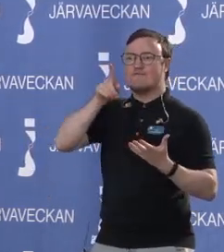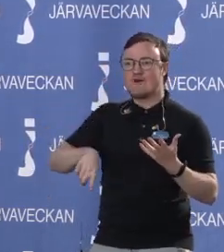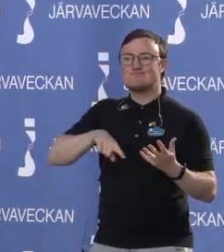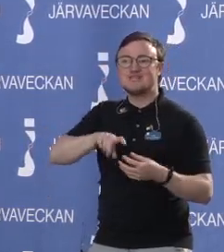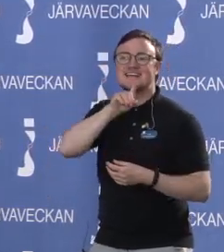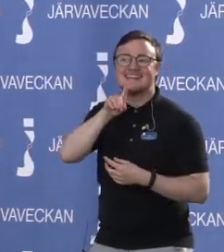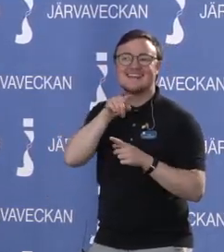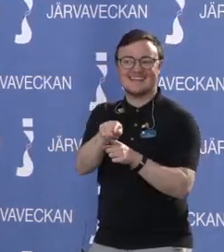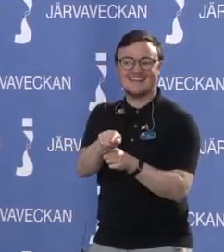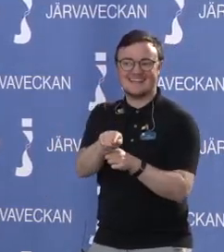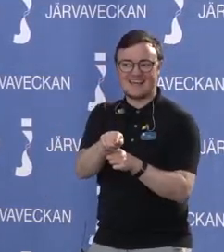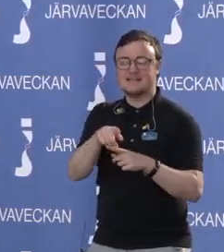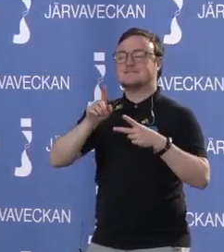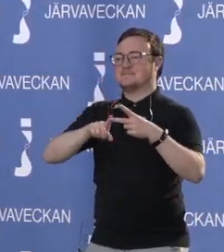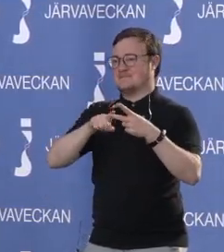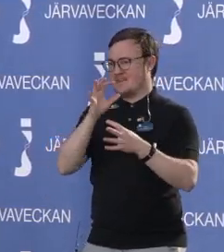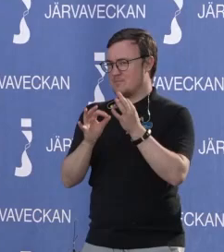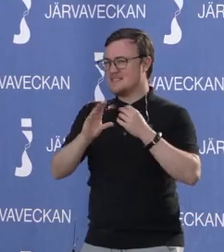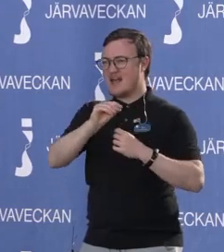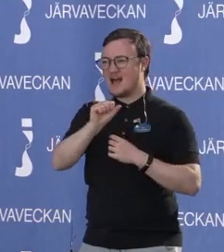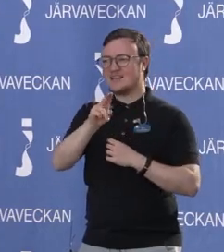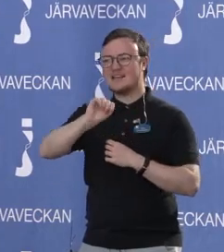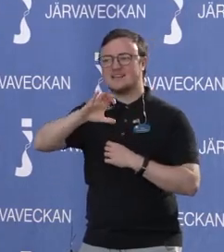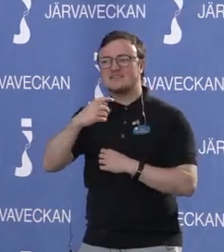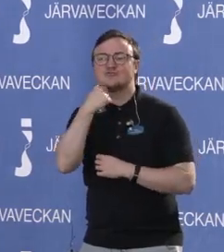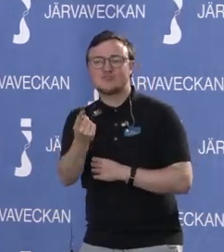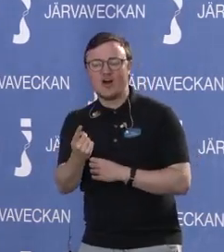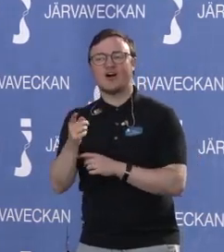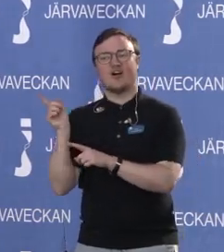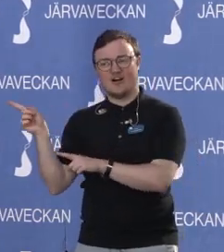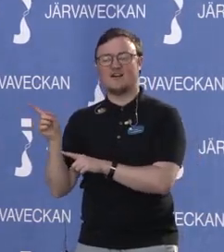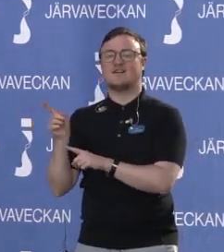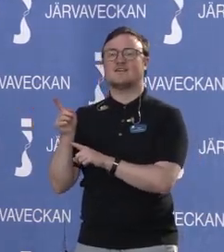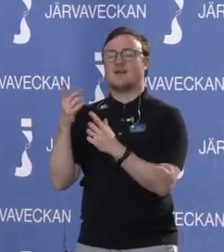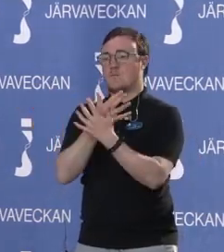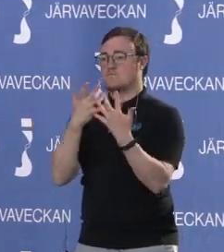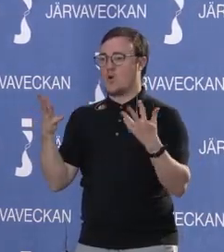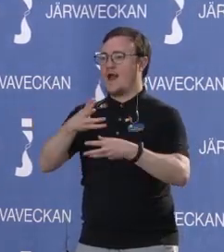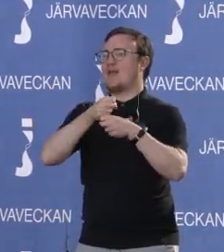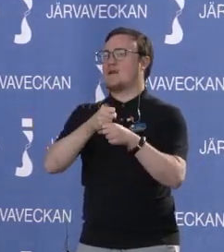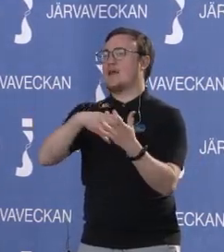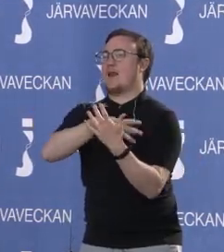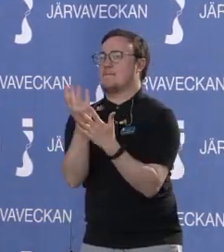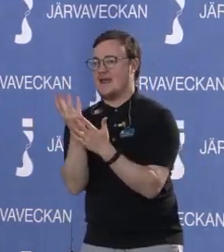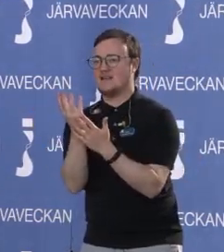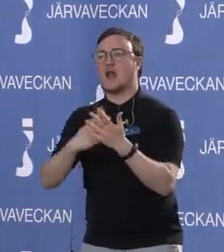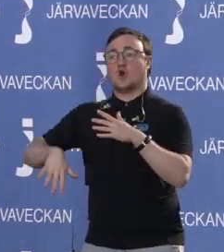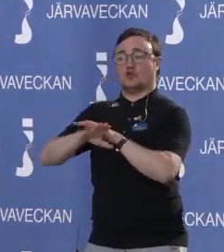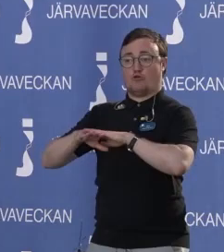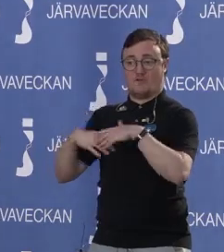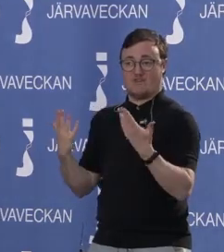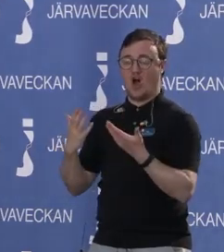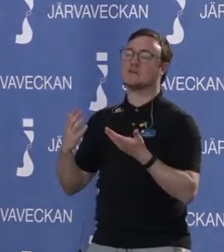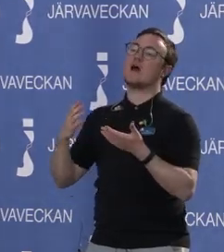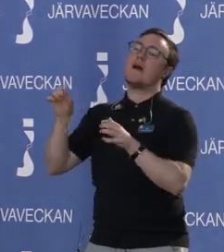är att det som Agnes pratade om också, att många etablerade medier kommer ifrån papperstidningar eller